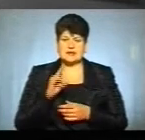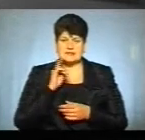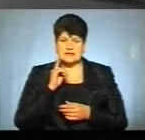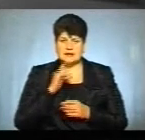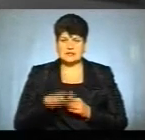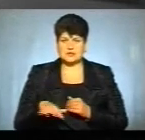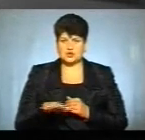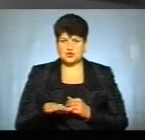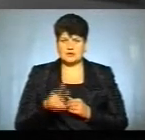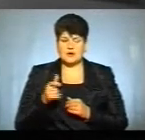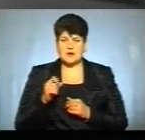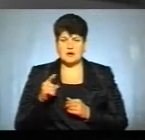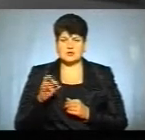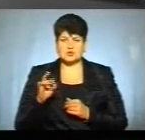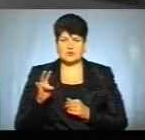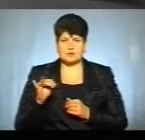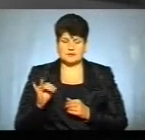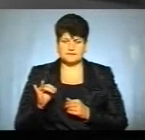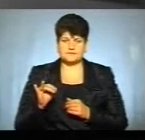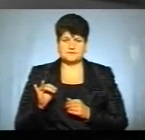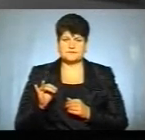зонах газонів, і